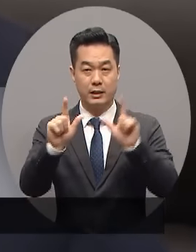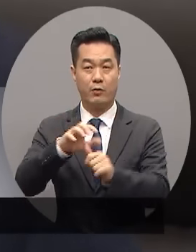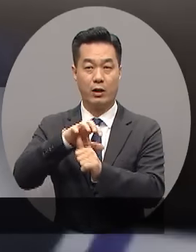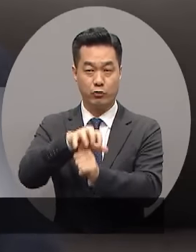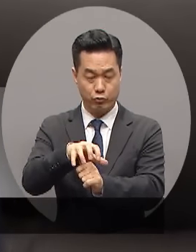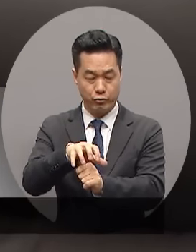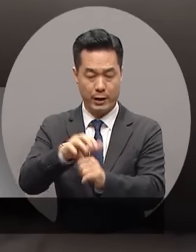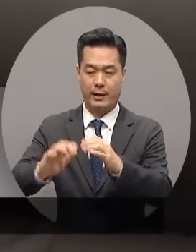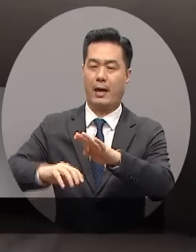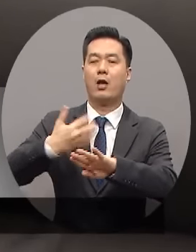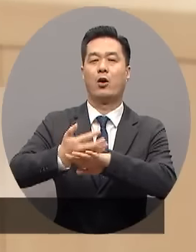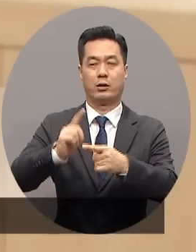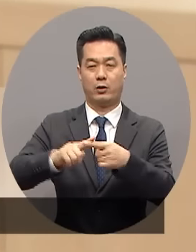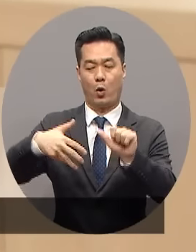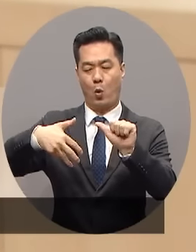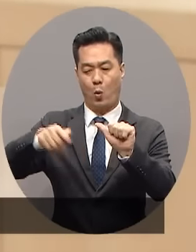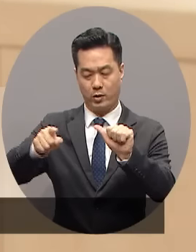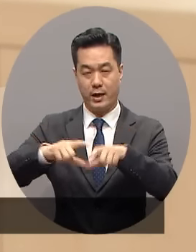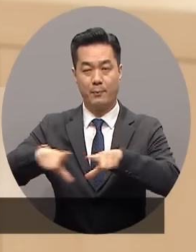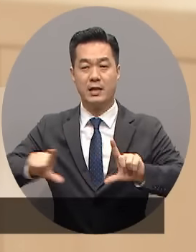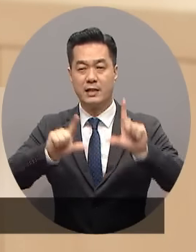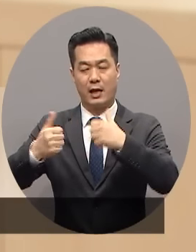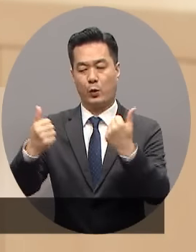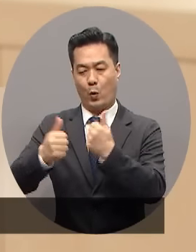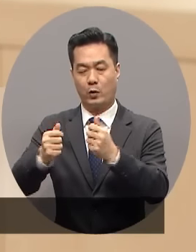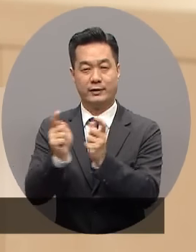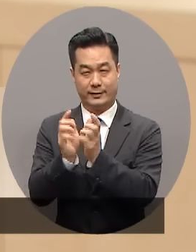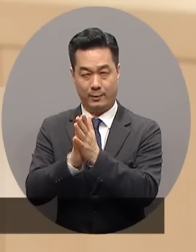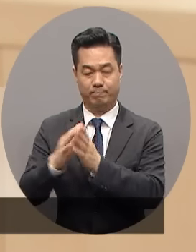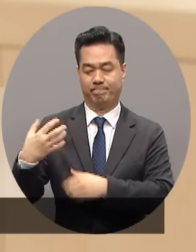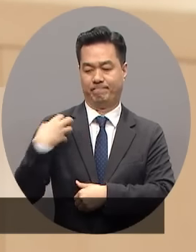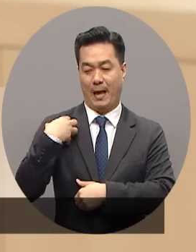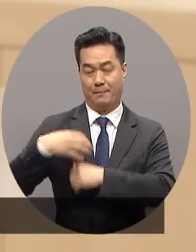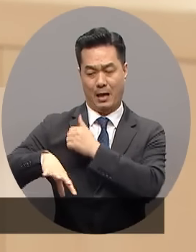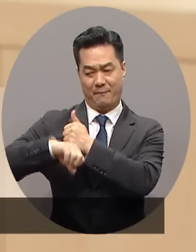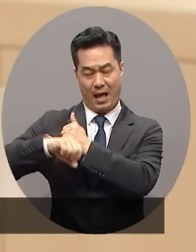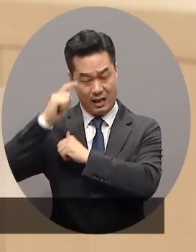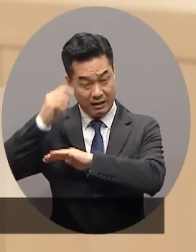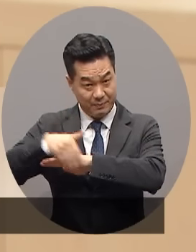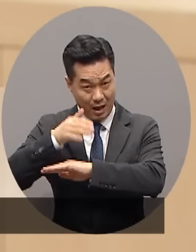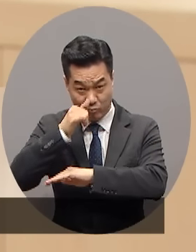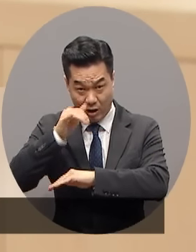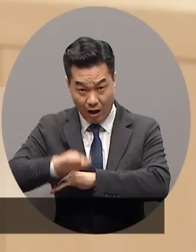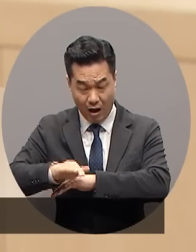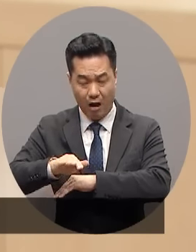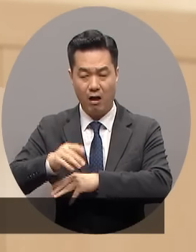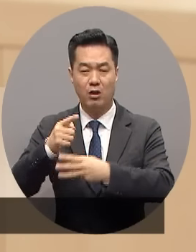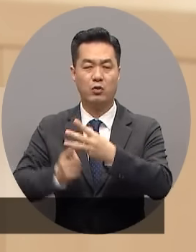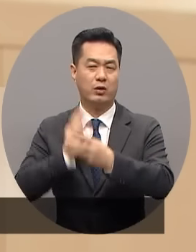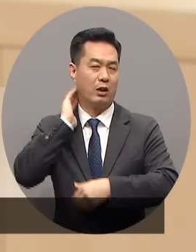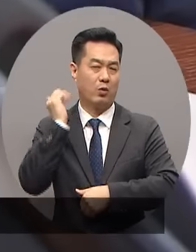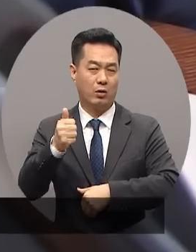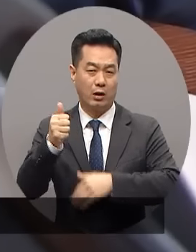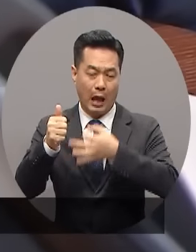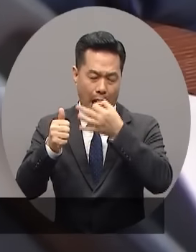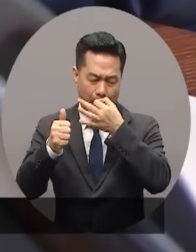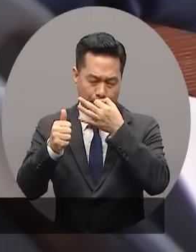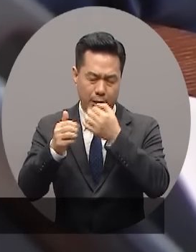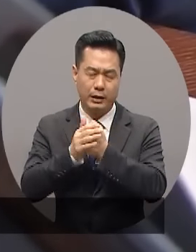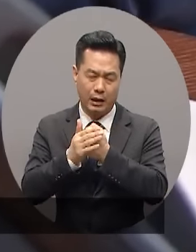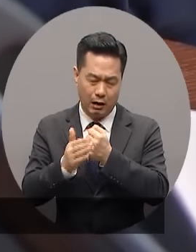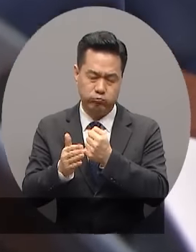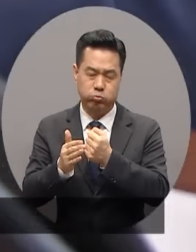주제로 5차 민생토론회를 직접 주재할 예정이었지만 대통령실은 윤 대통령이 감기에 걸렸다며